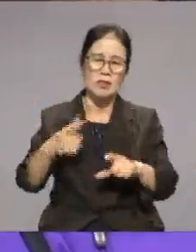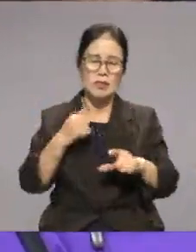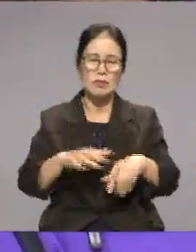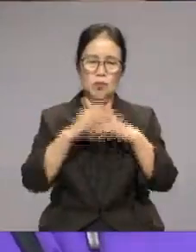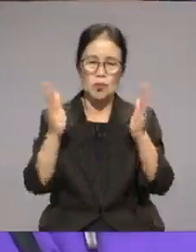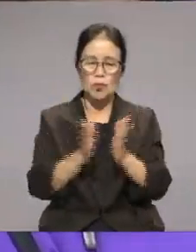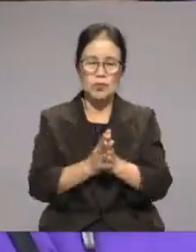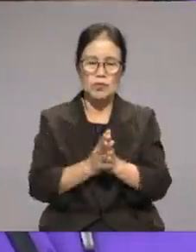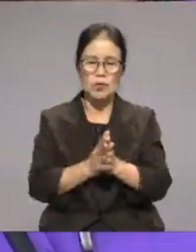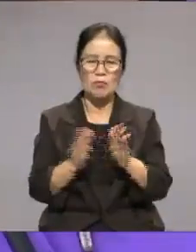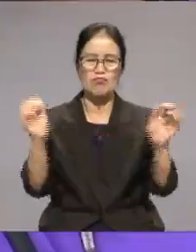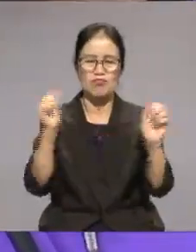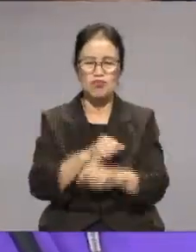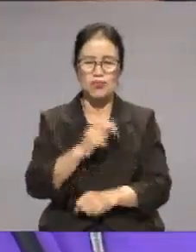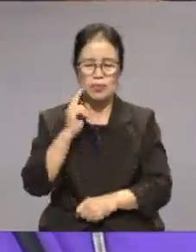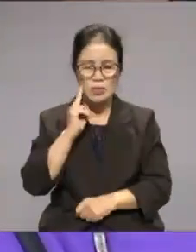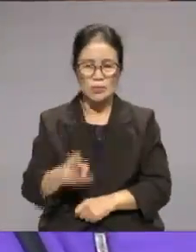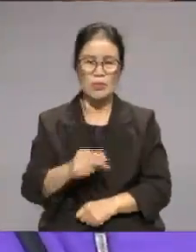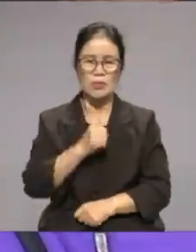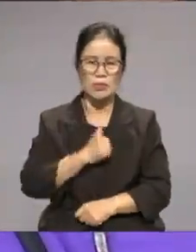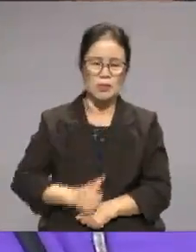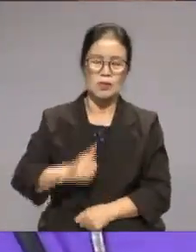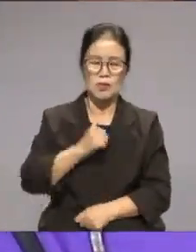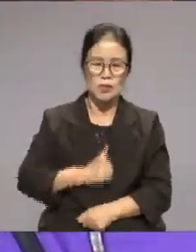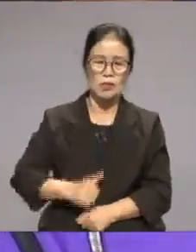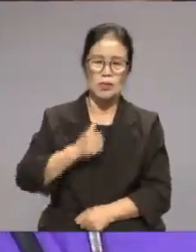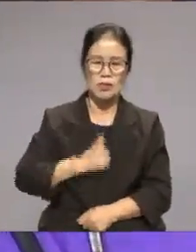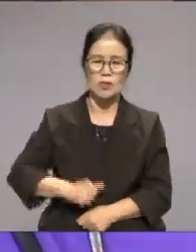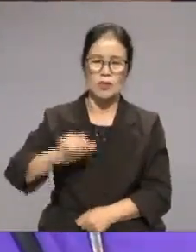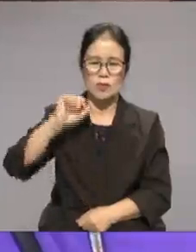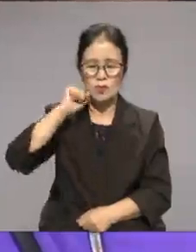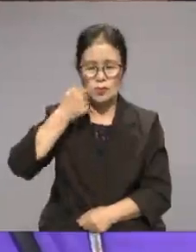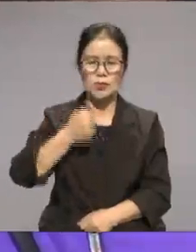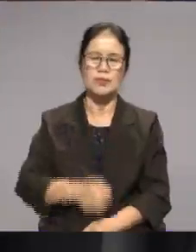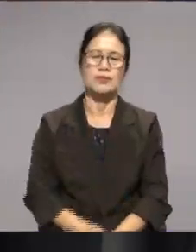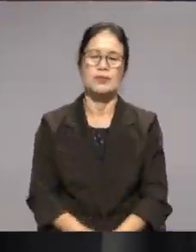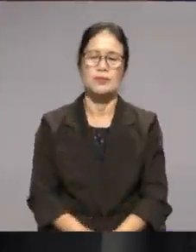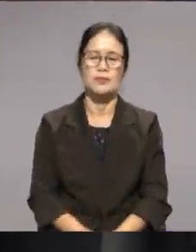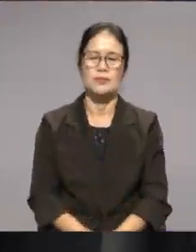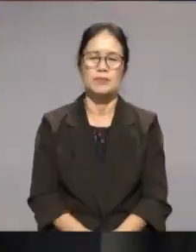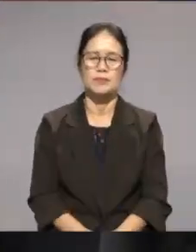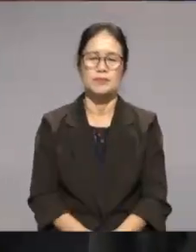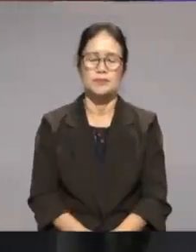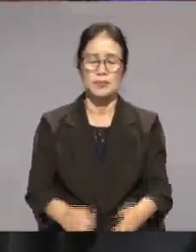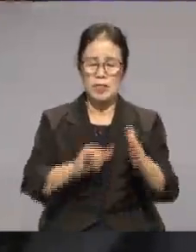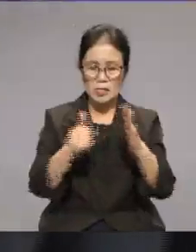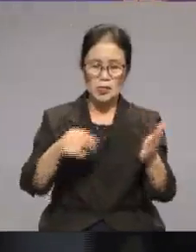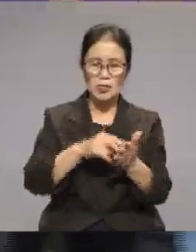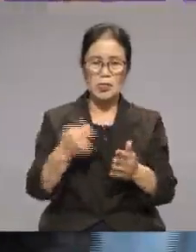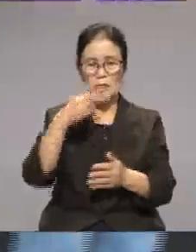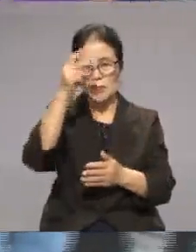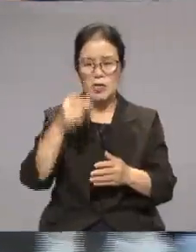모든 것이 한순간에 무너지는 이 참담함을 견뎌내기가 너무나 힘듭니다. 유가족 측은